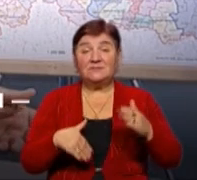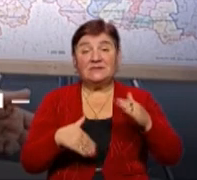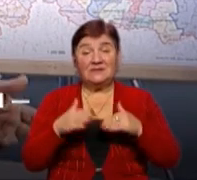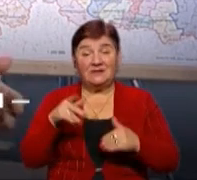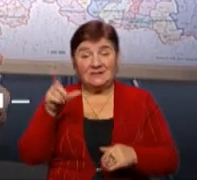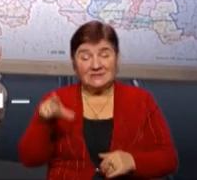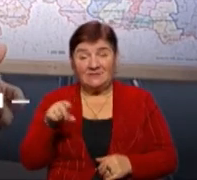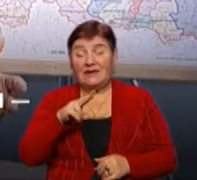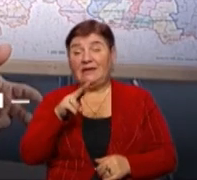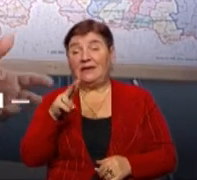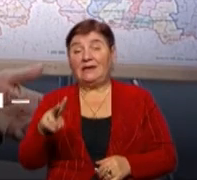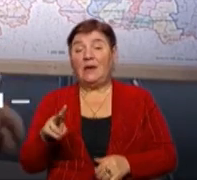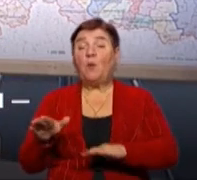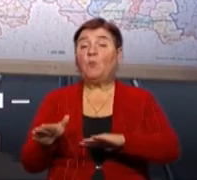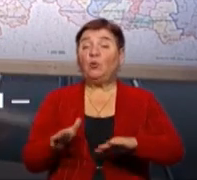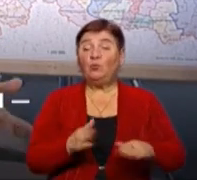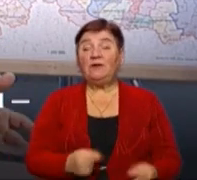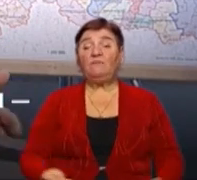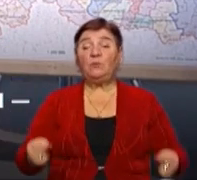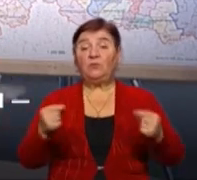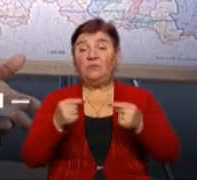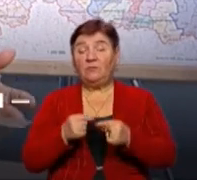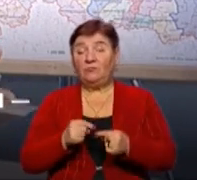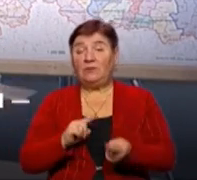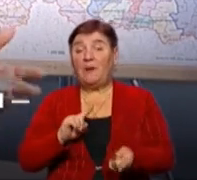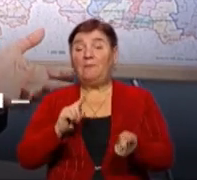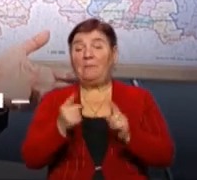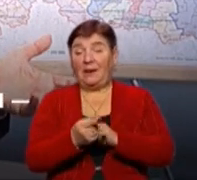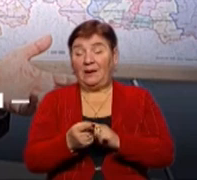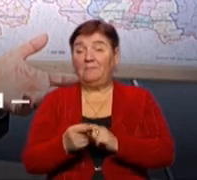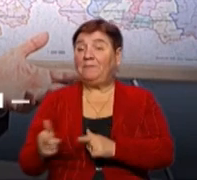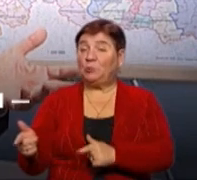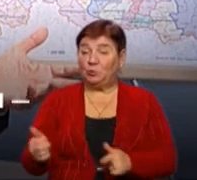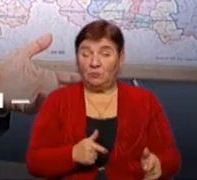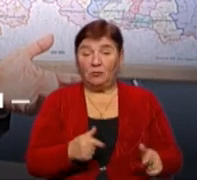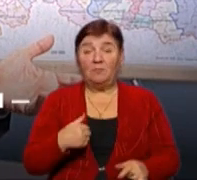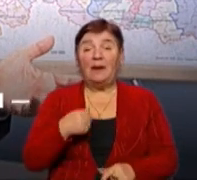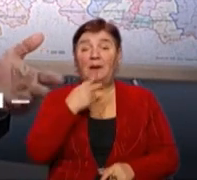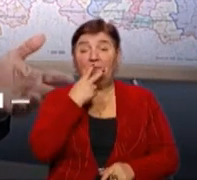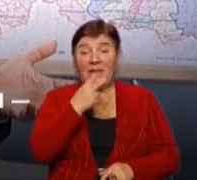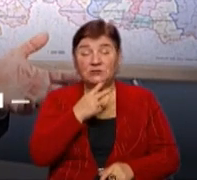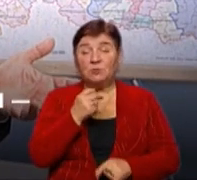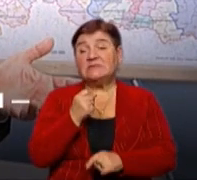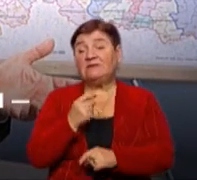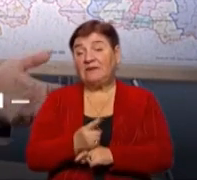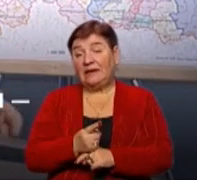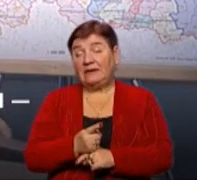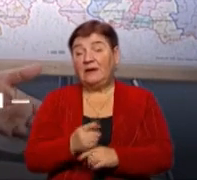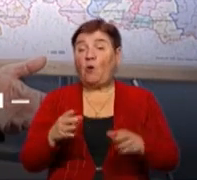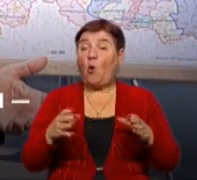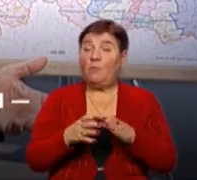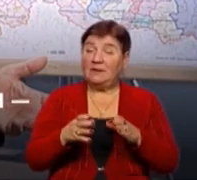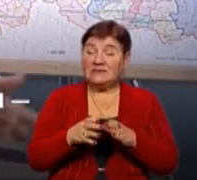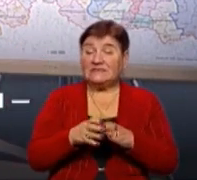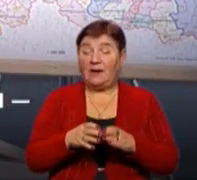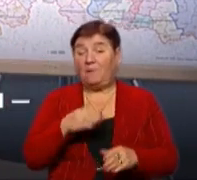фахівців, які пройдуть відповідну перепідготовку, тому що ми бачимо, що завдань системних і комплексних